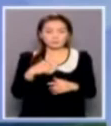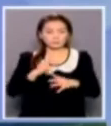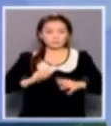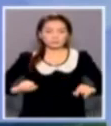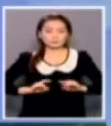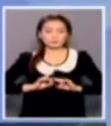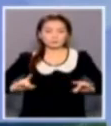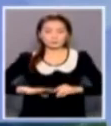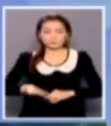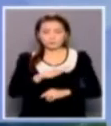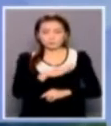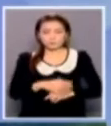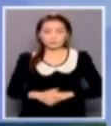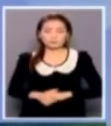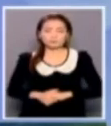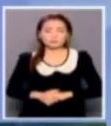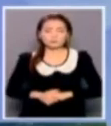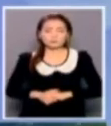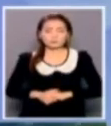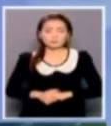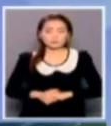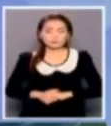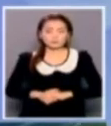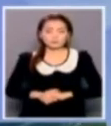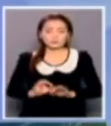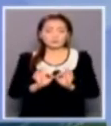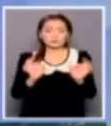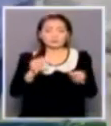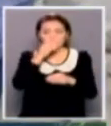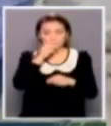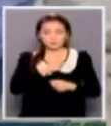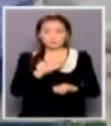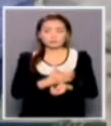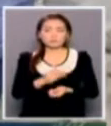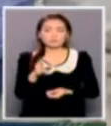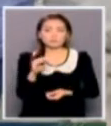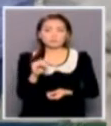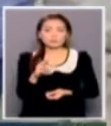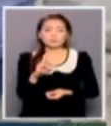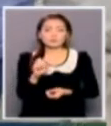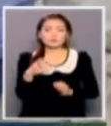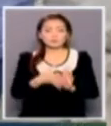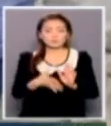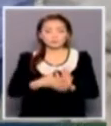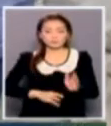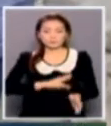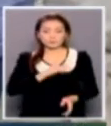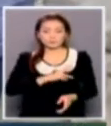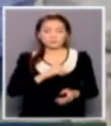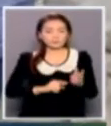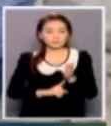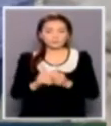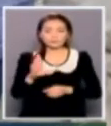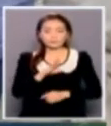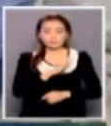айтқан ақындардың бірі. Содан бір керемет әсер етті, содан бір Жұмекенді зерттеуге деген сол кезде құлшыныстар басталған